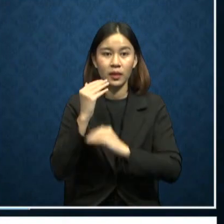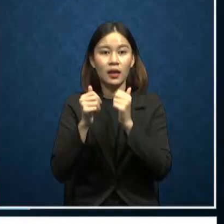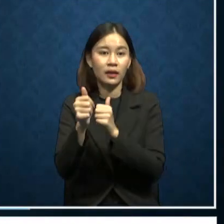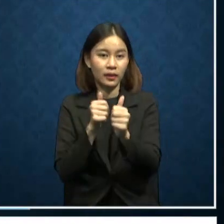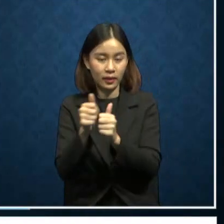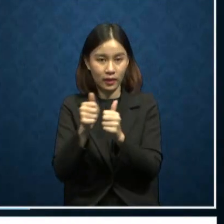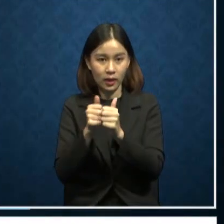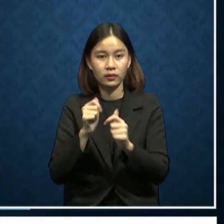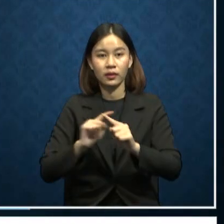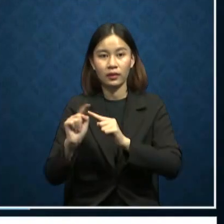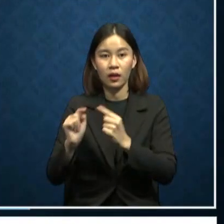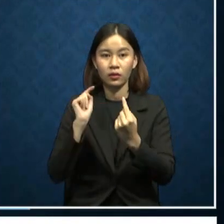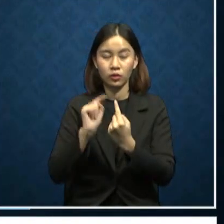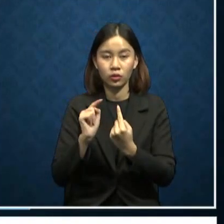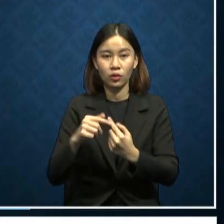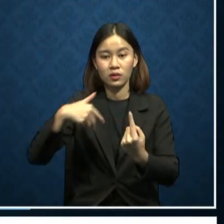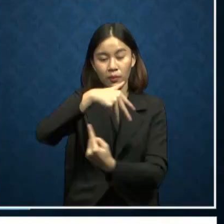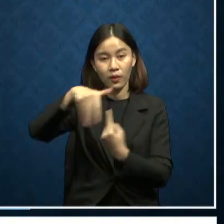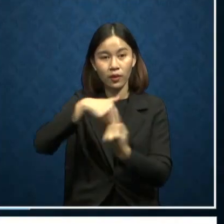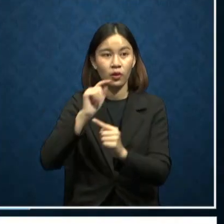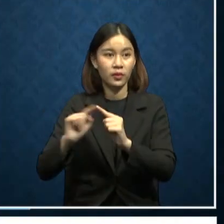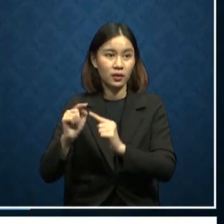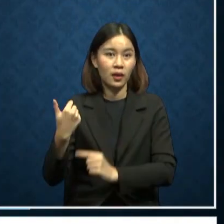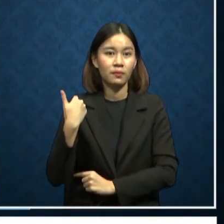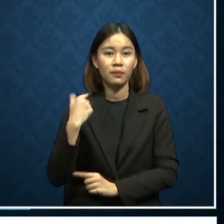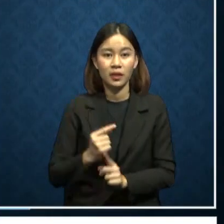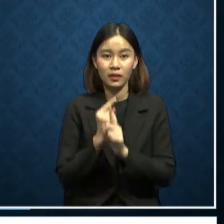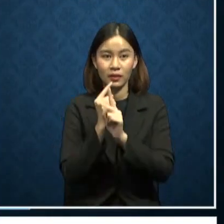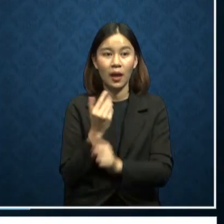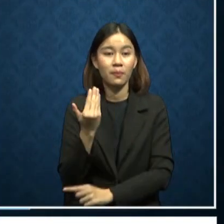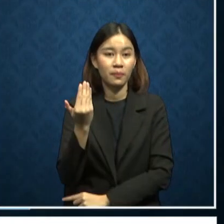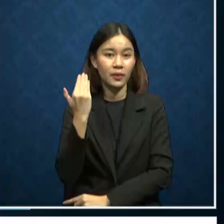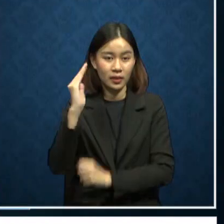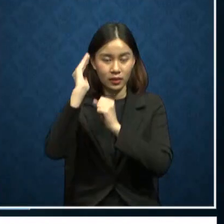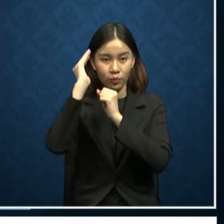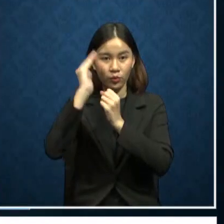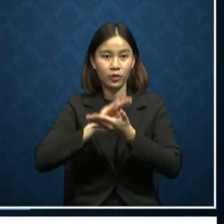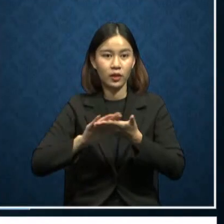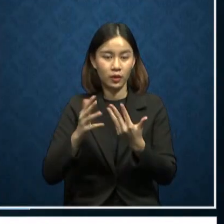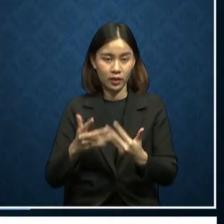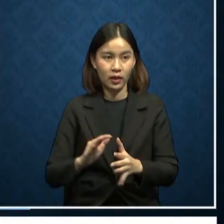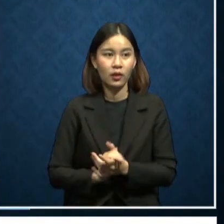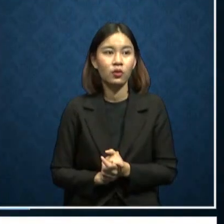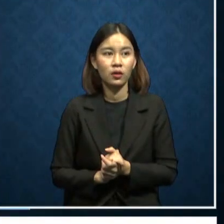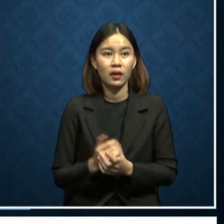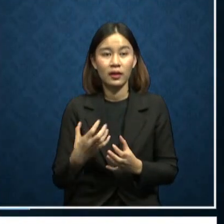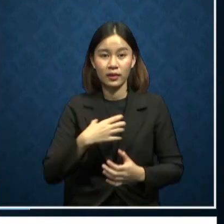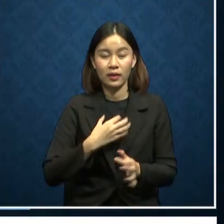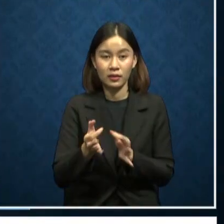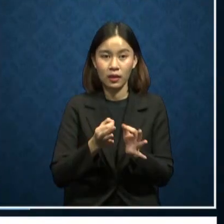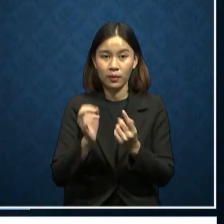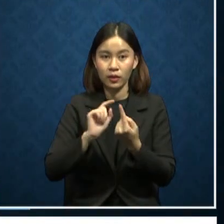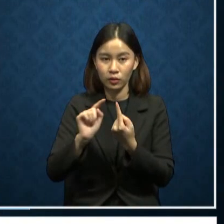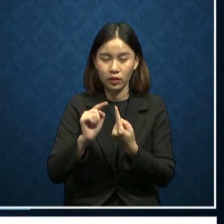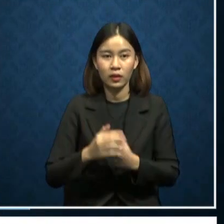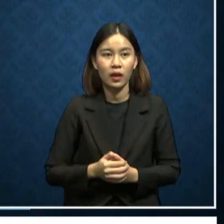ขันครับสำหรับในประเด็นสภาพแวดล้อมนั้นก็เป็นไปตามที่คุณอดีได้นำเสนอนะครับโดยอยากจะเรียนว่าใน